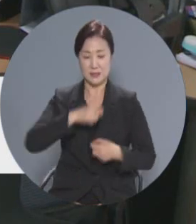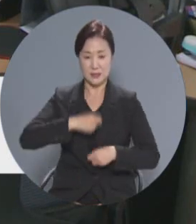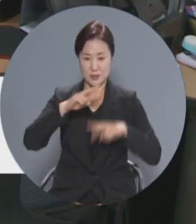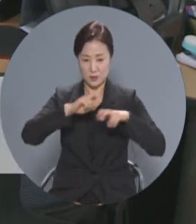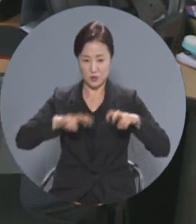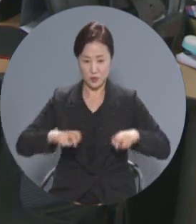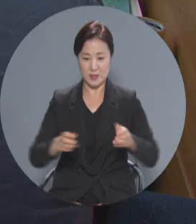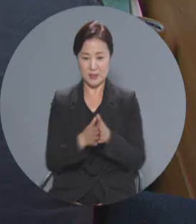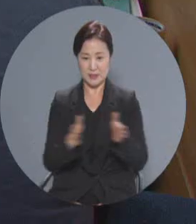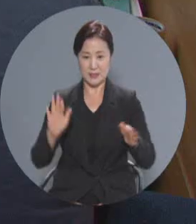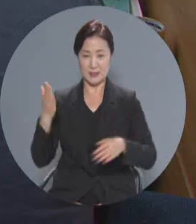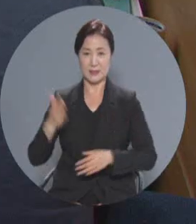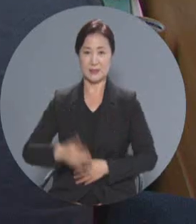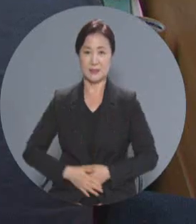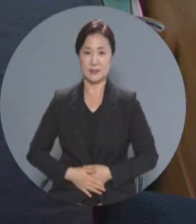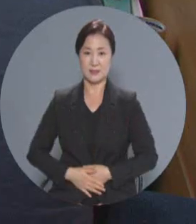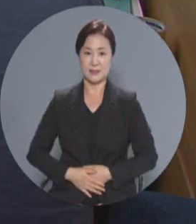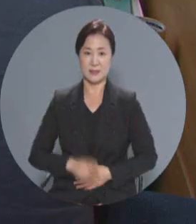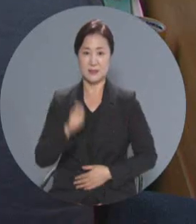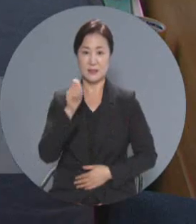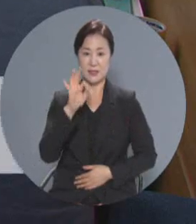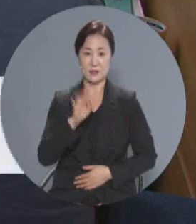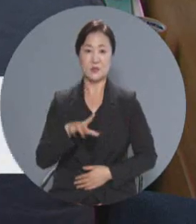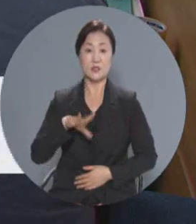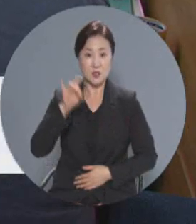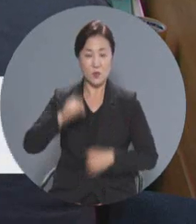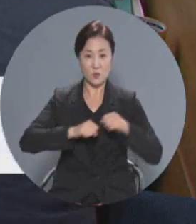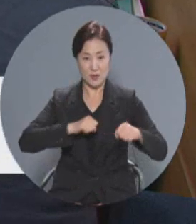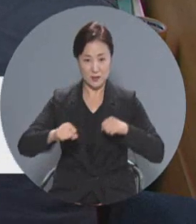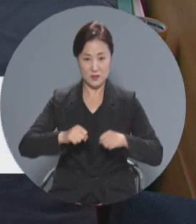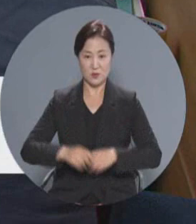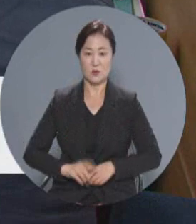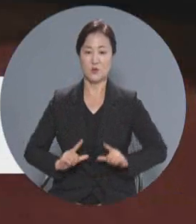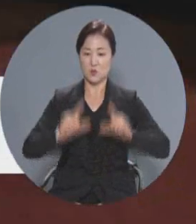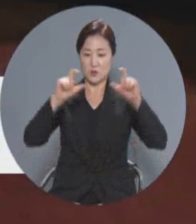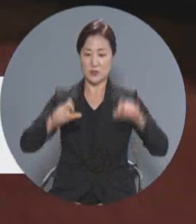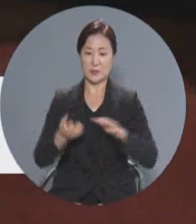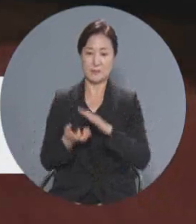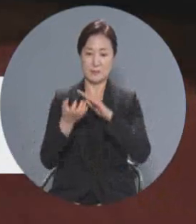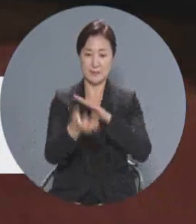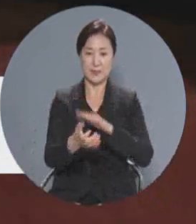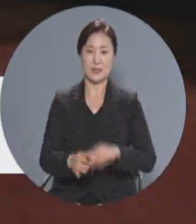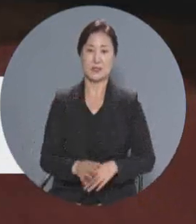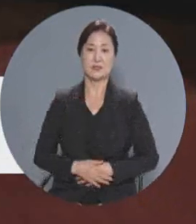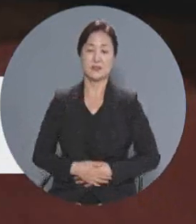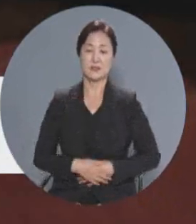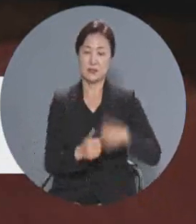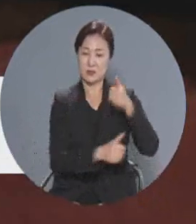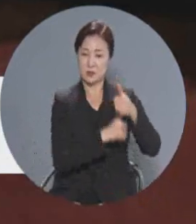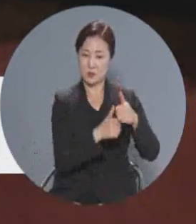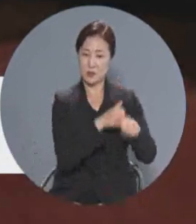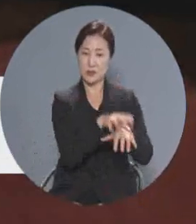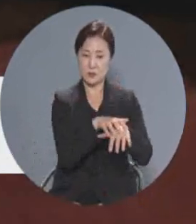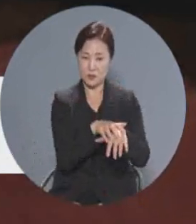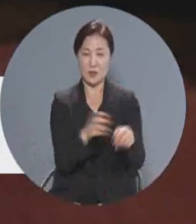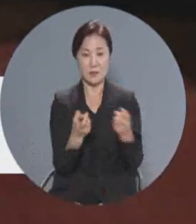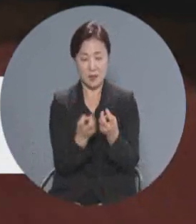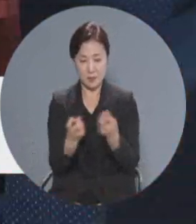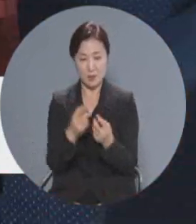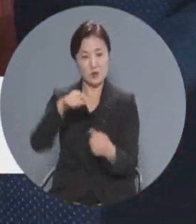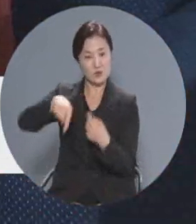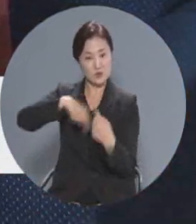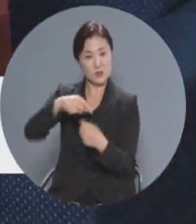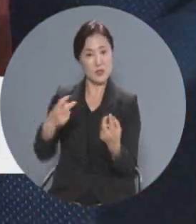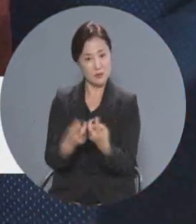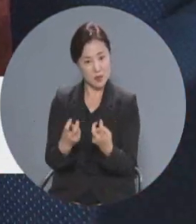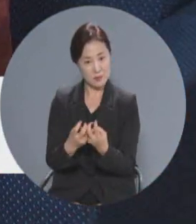사전작업에 들어갔습니다. TF는 첫 활동으로 오늘 동부권을 찾아 실무위원회를 어떻게 구성하고 운영할지